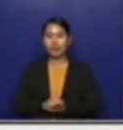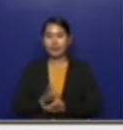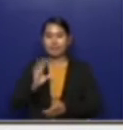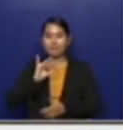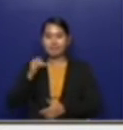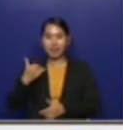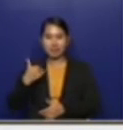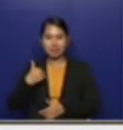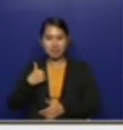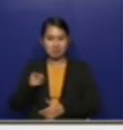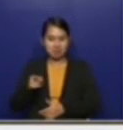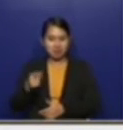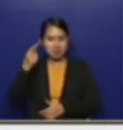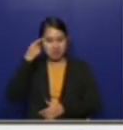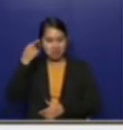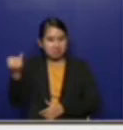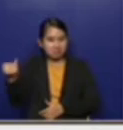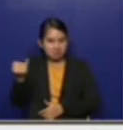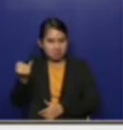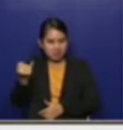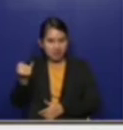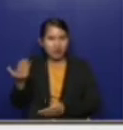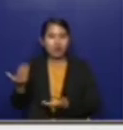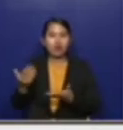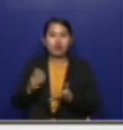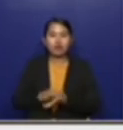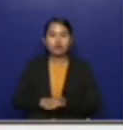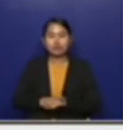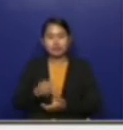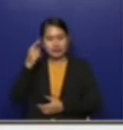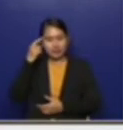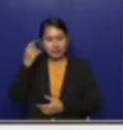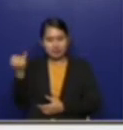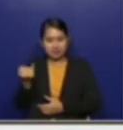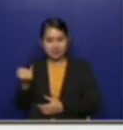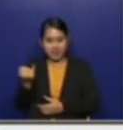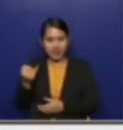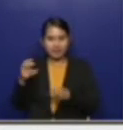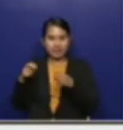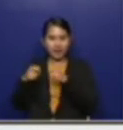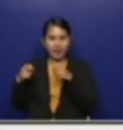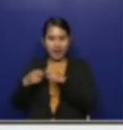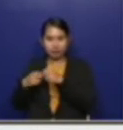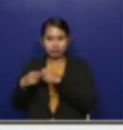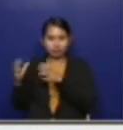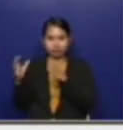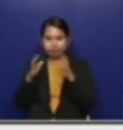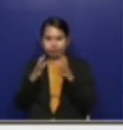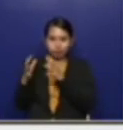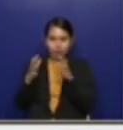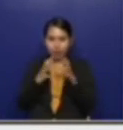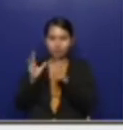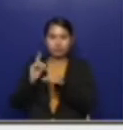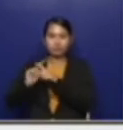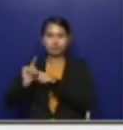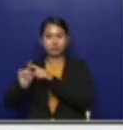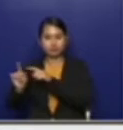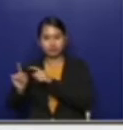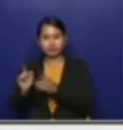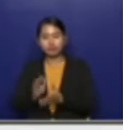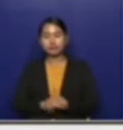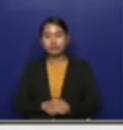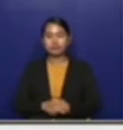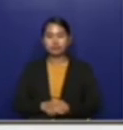จากผู้ไม่หวังดีที่อาจอาศัยสร้างสถานการณ์ให้เกิดความวุ่นวายในบ้านเมืองการ